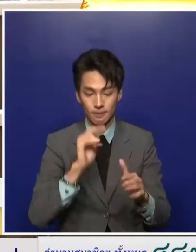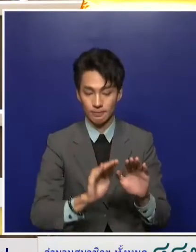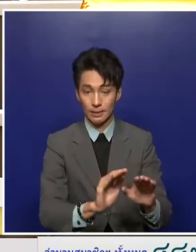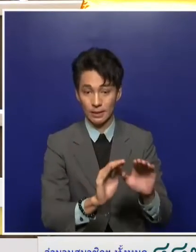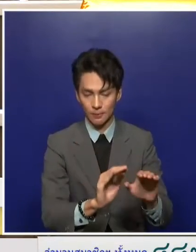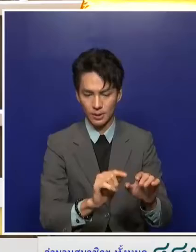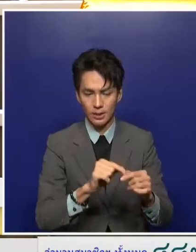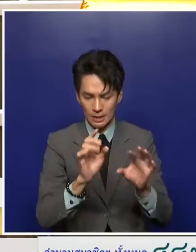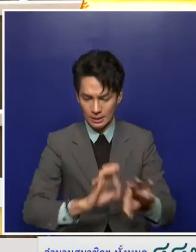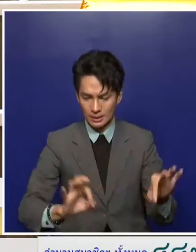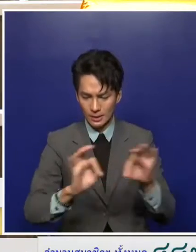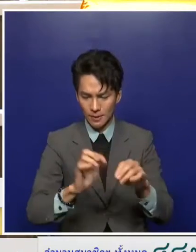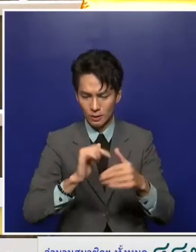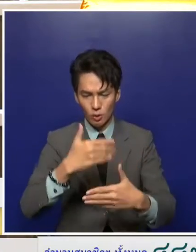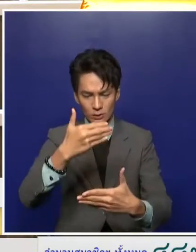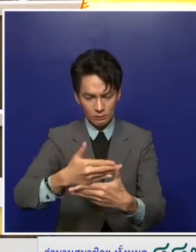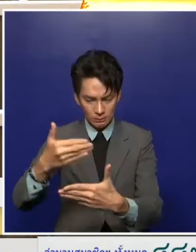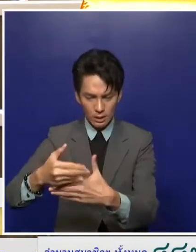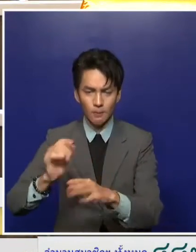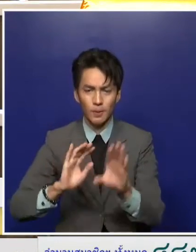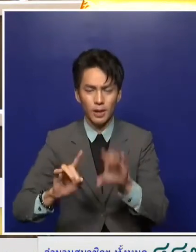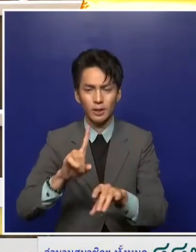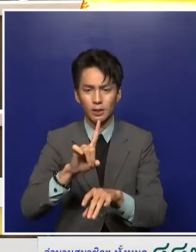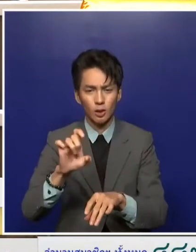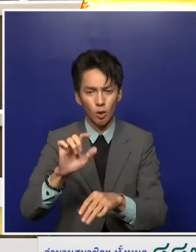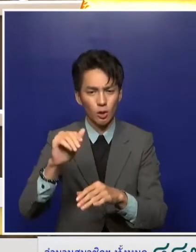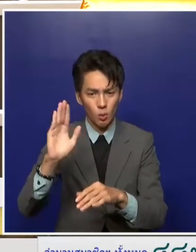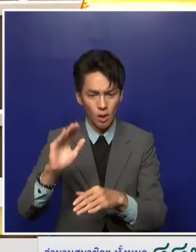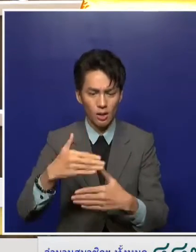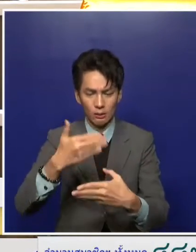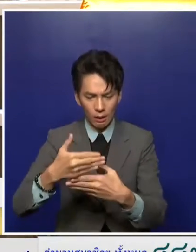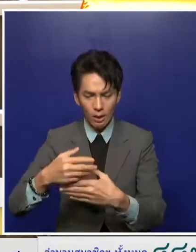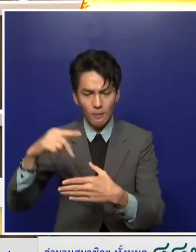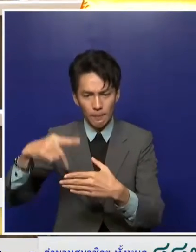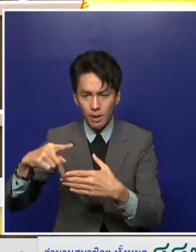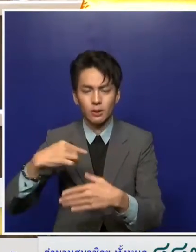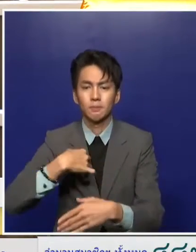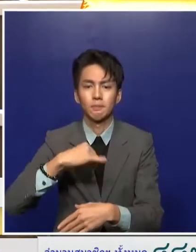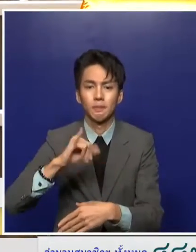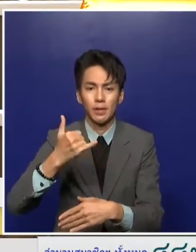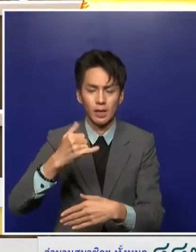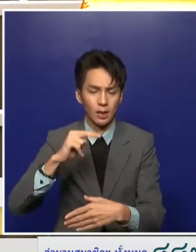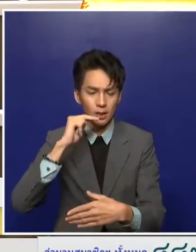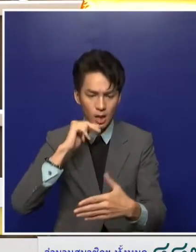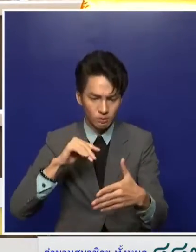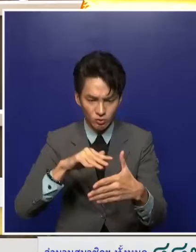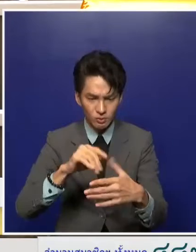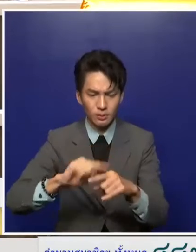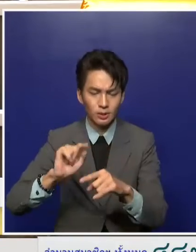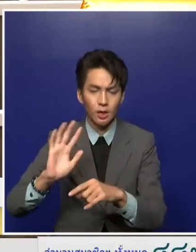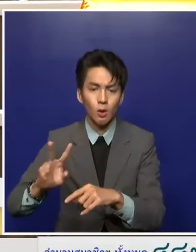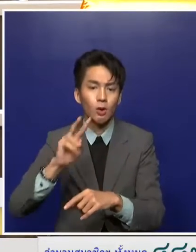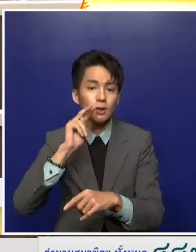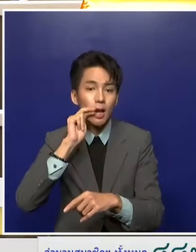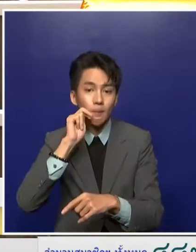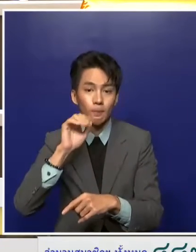สร้างแหล่งกับเก็บน้ำหลายร้อยแห่งหรือบางทีอาจจะเป็นพันแห่งถึงจะรองรับปริมาณน้ำภาพของลูกน้ำยม